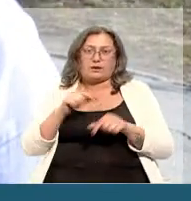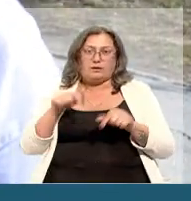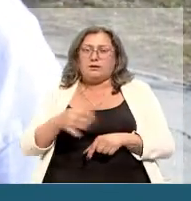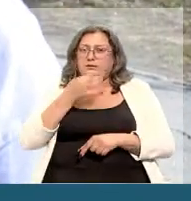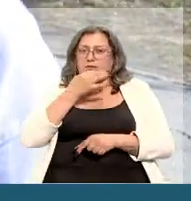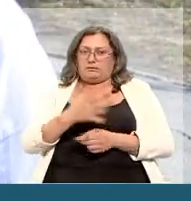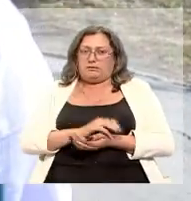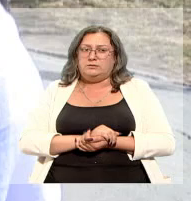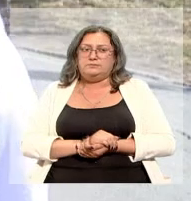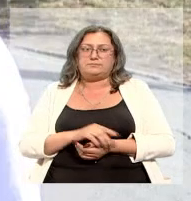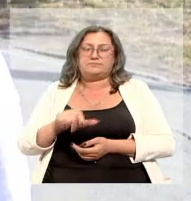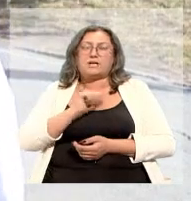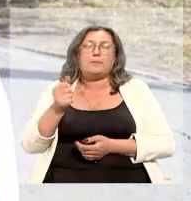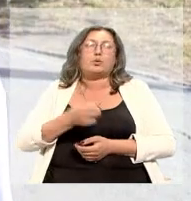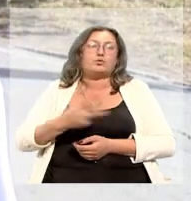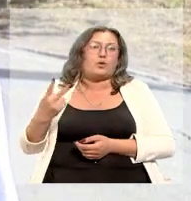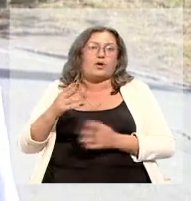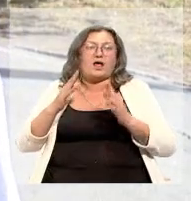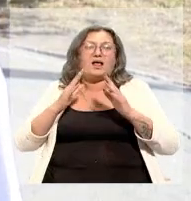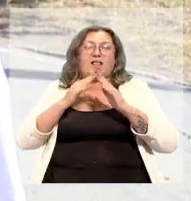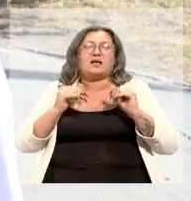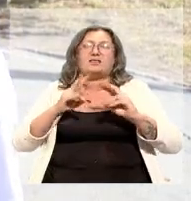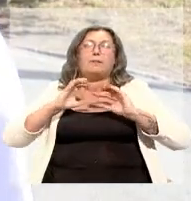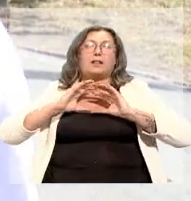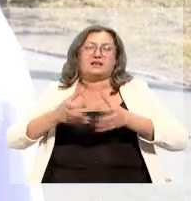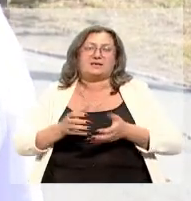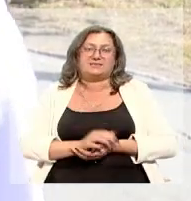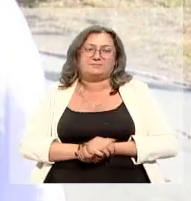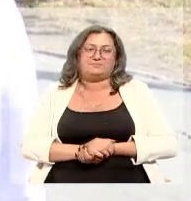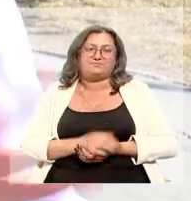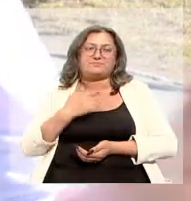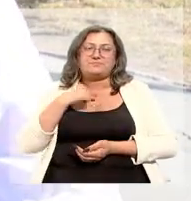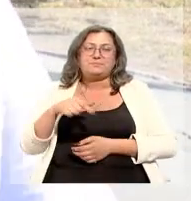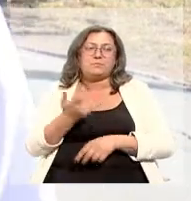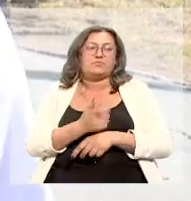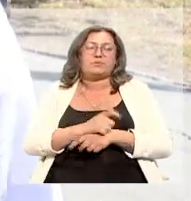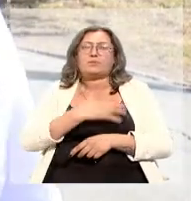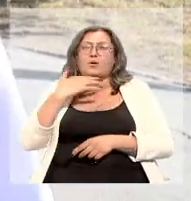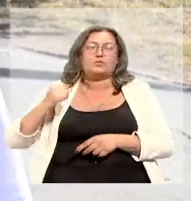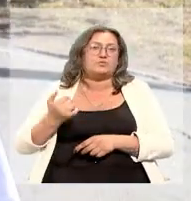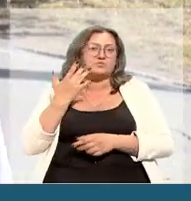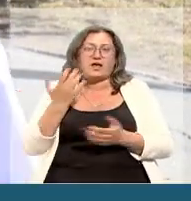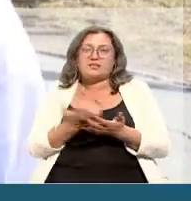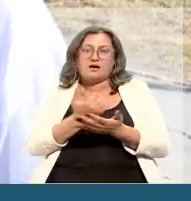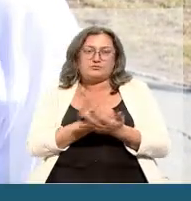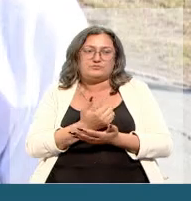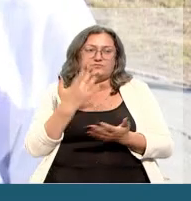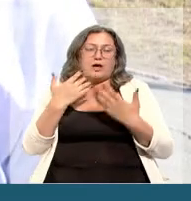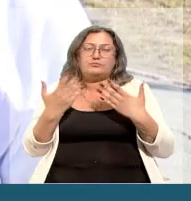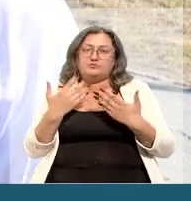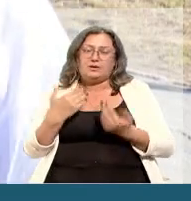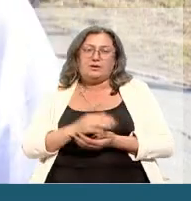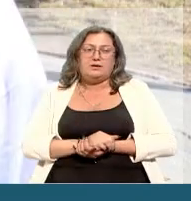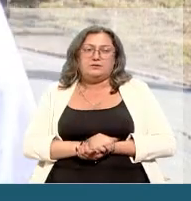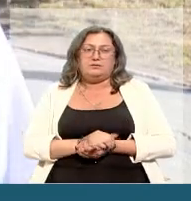нравится. Здесь это самый крутой лагерь на планете, мне кажется. Я здесь очень много друзей всегда нахожу. Я всегда